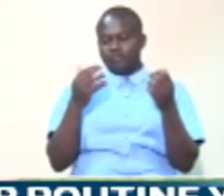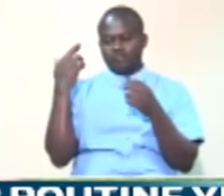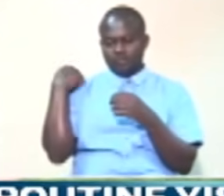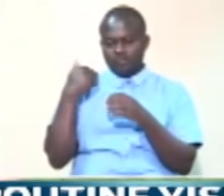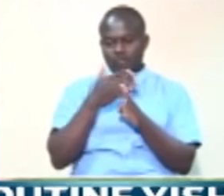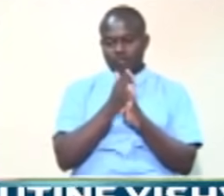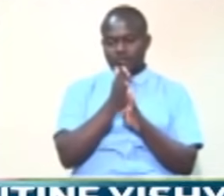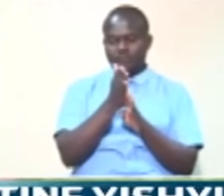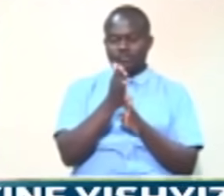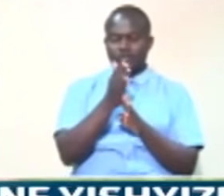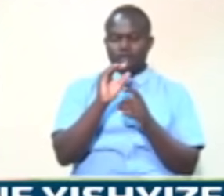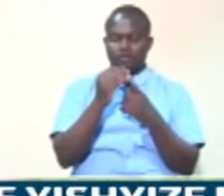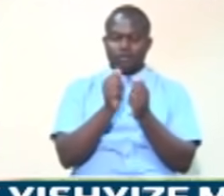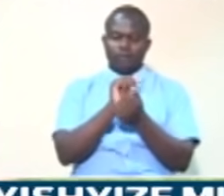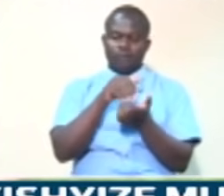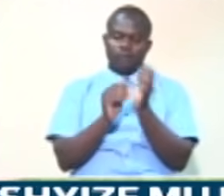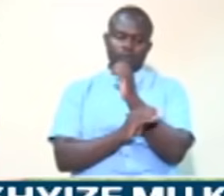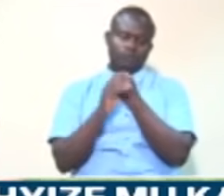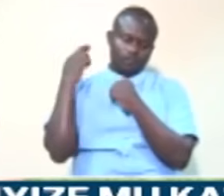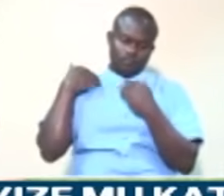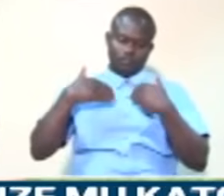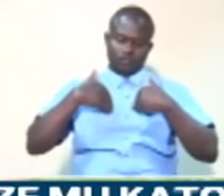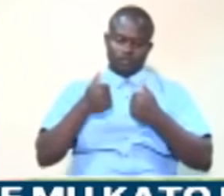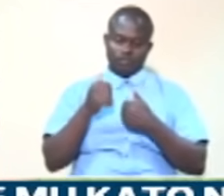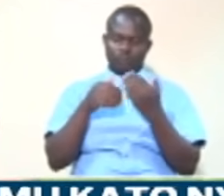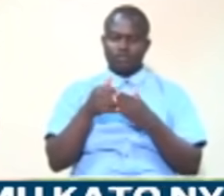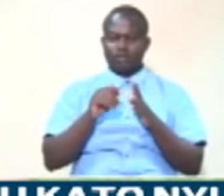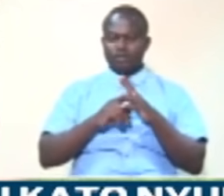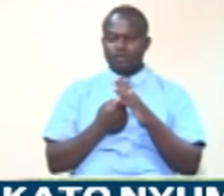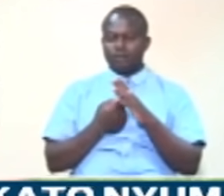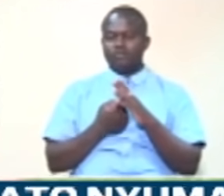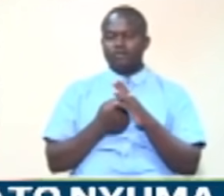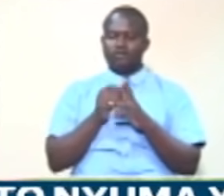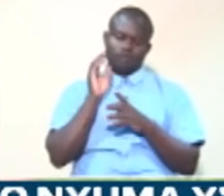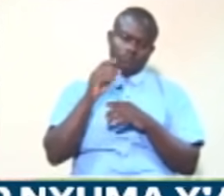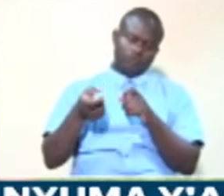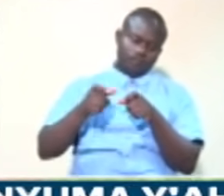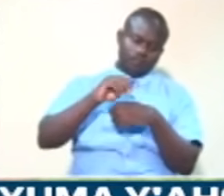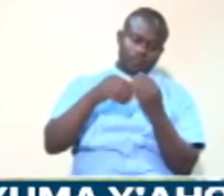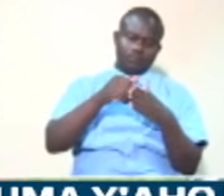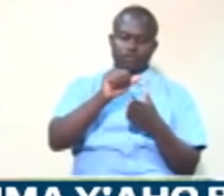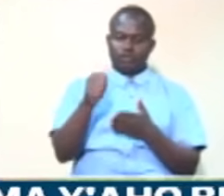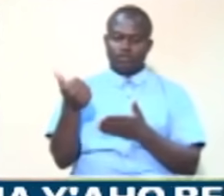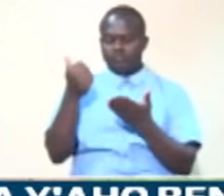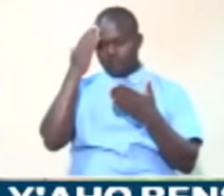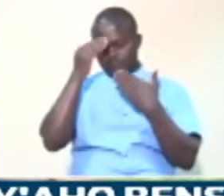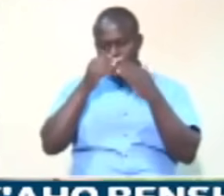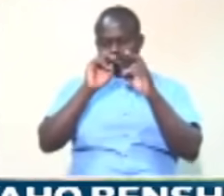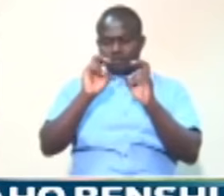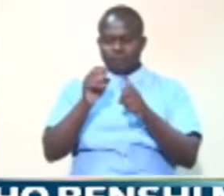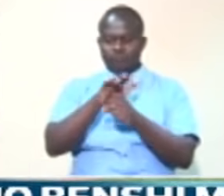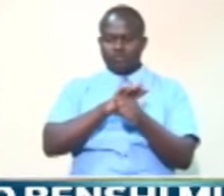gishinzwe igorora muco n'ikigo cy'igihugu gishinzwe ubuzima yari intangiriro bazatwongera izindi doze kugira ngo